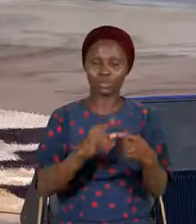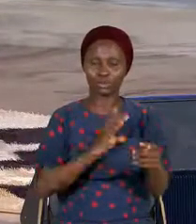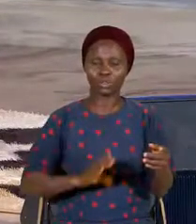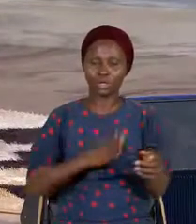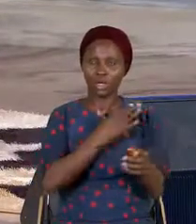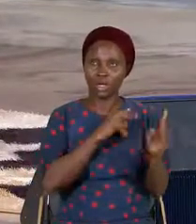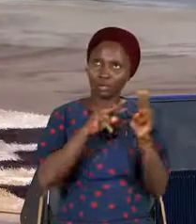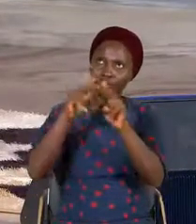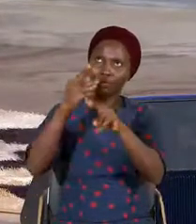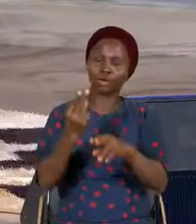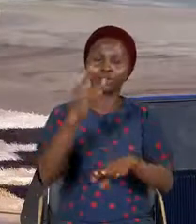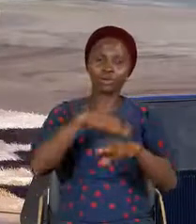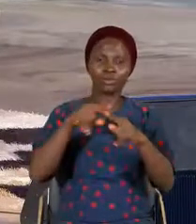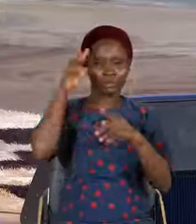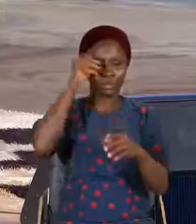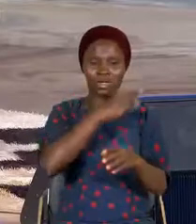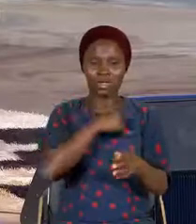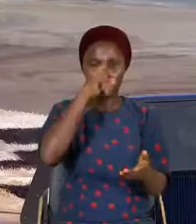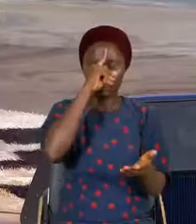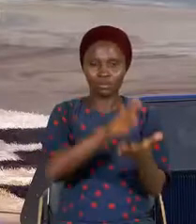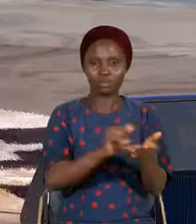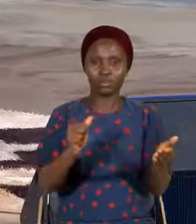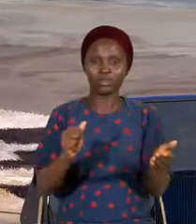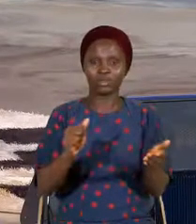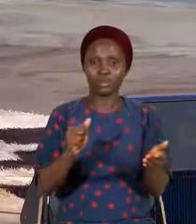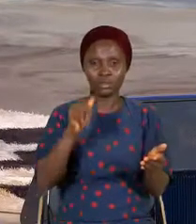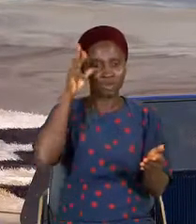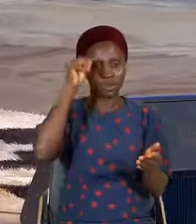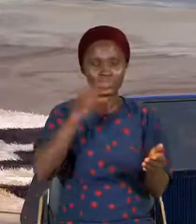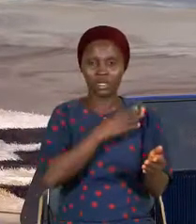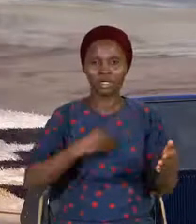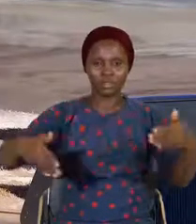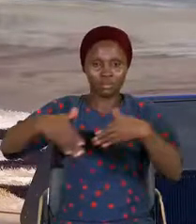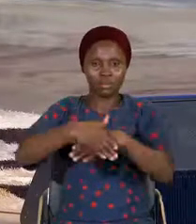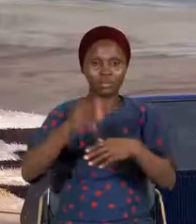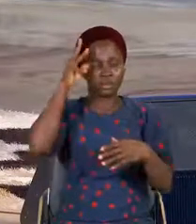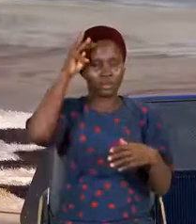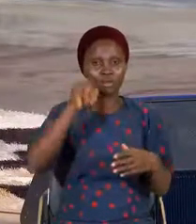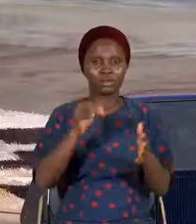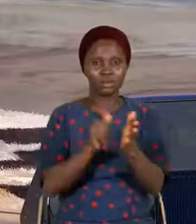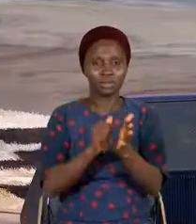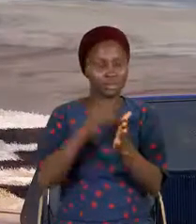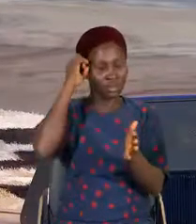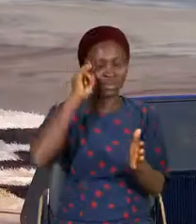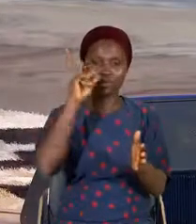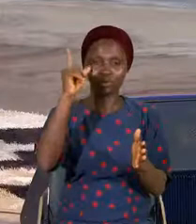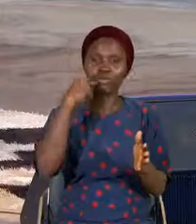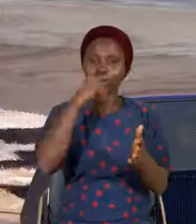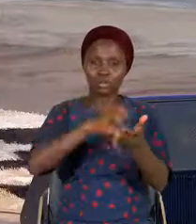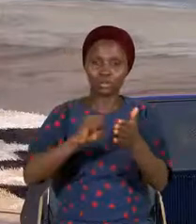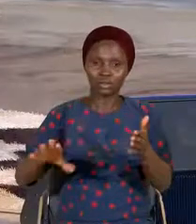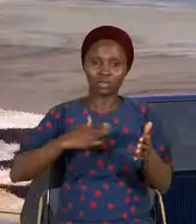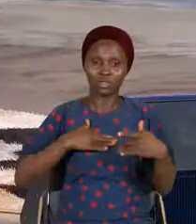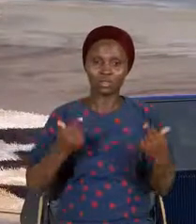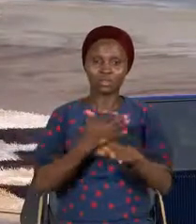nous fixer, le regarder, croire en lui, nous confier à lui, l'embrasser. Il est la parole qui a ôté, il est celui qui